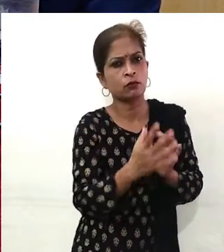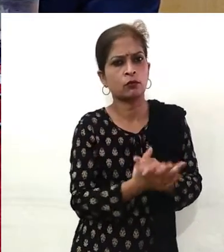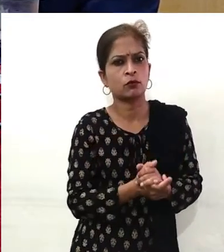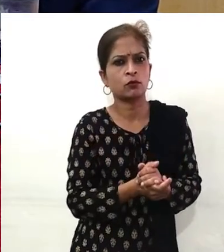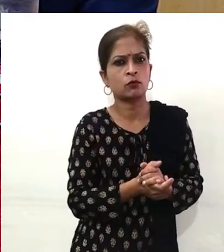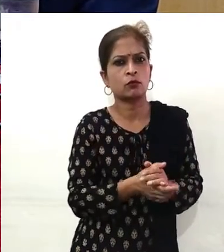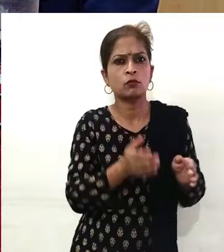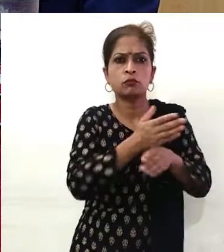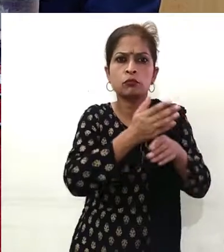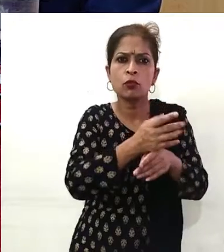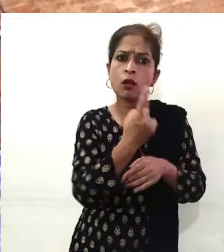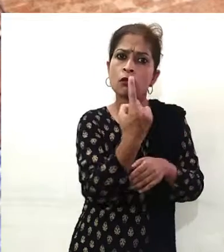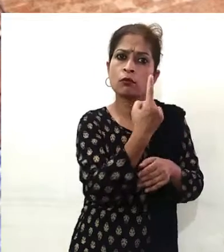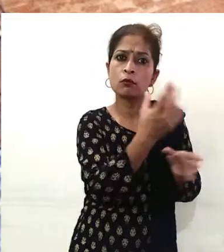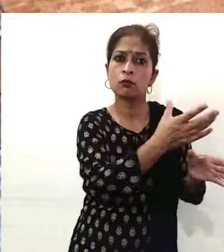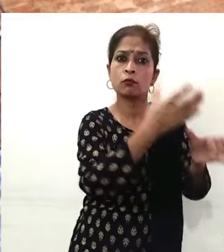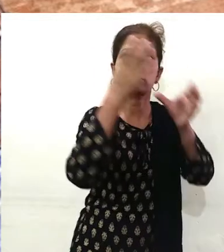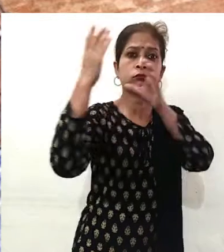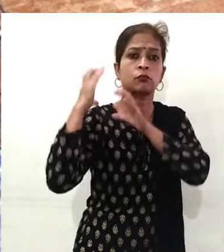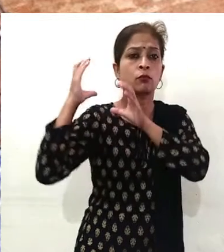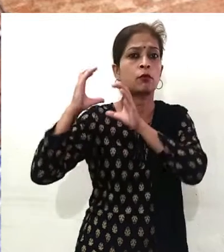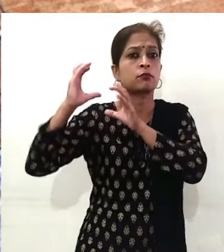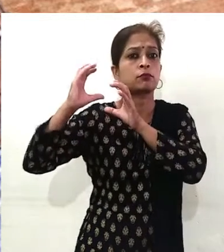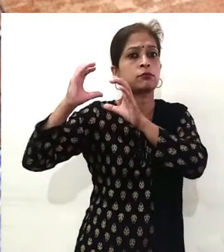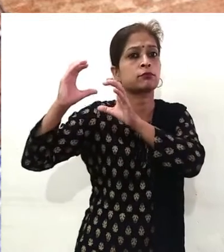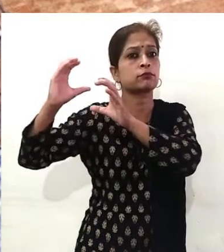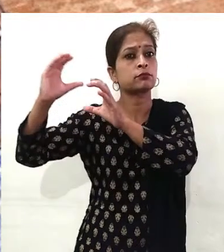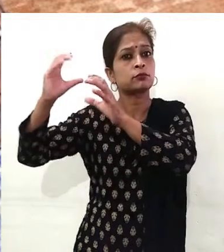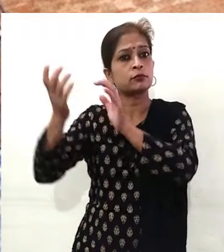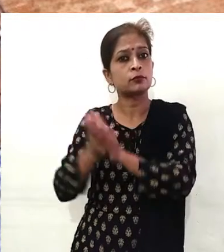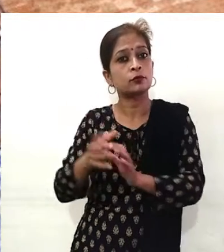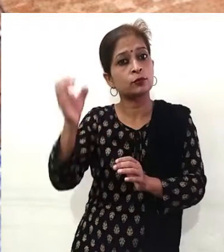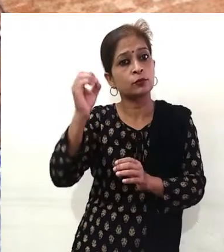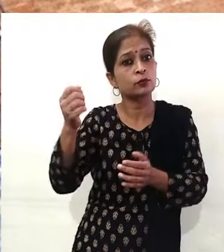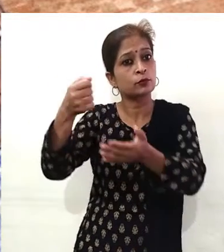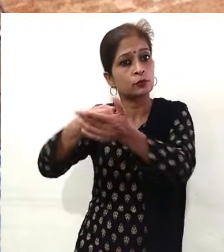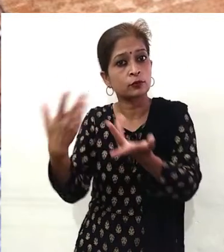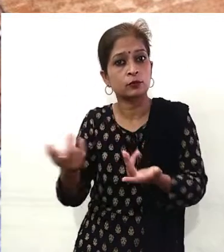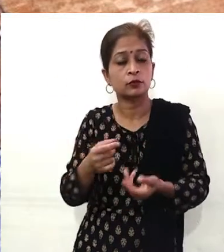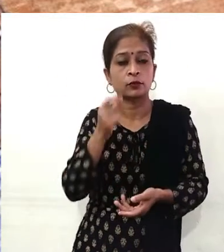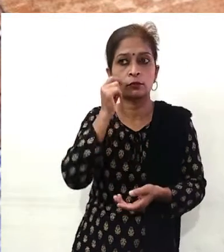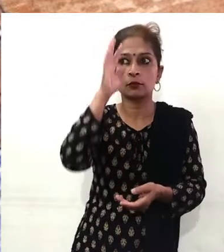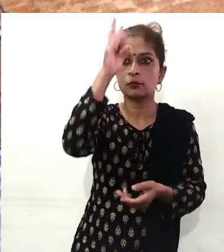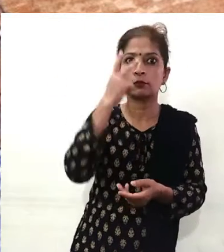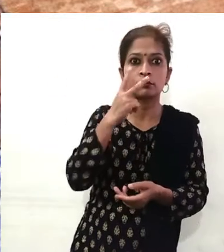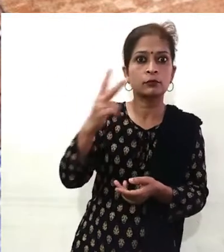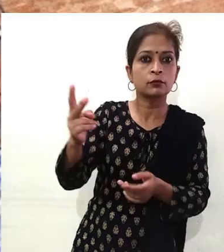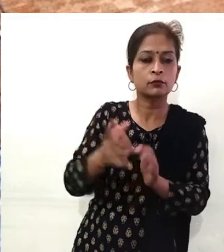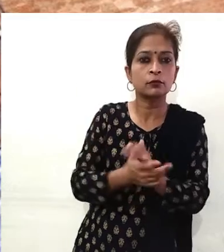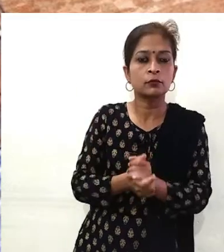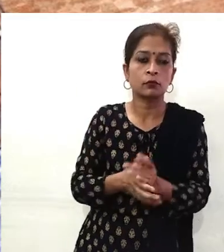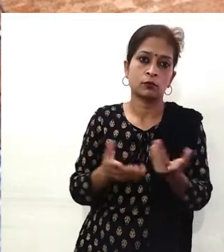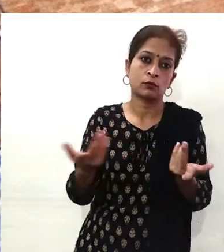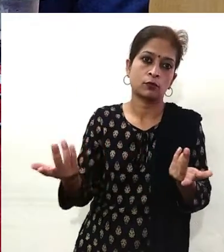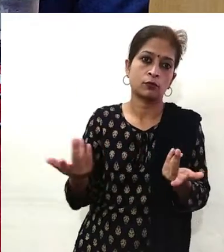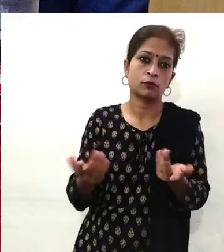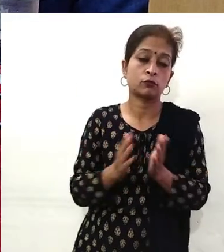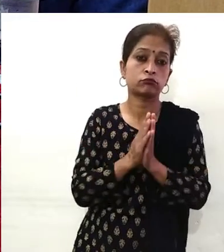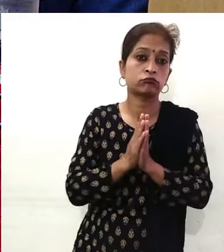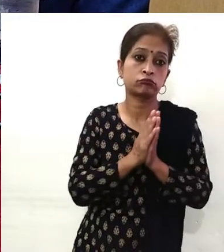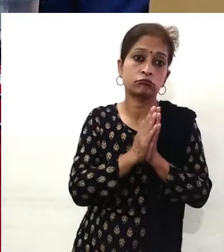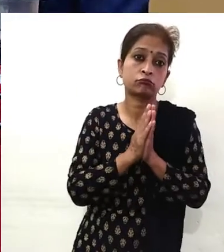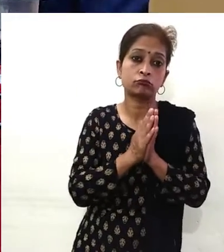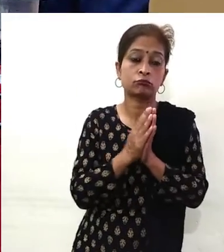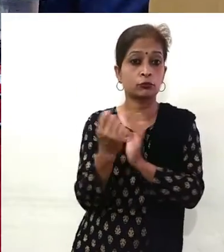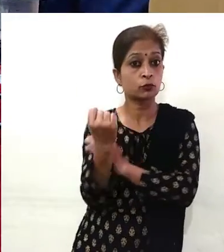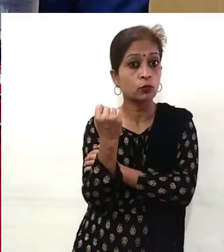कंधे के ऊपर उठाकर अच्छा लेकर गया। तो राजा फिर नतमस्तक उसके सामने कि भाव में कितनी